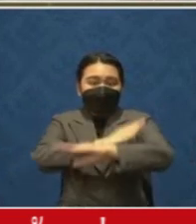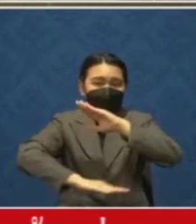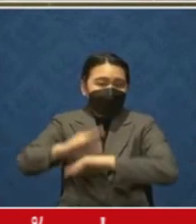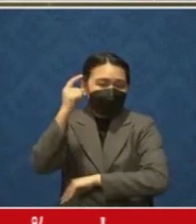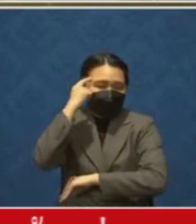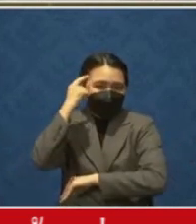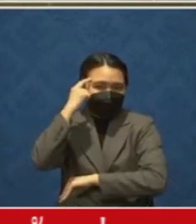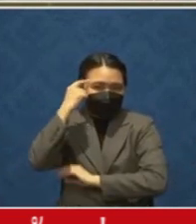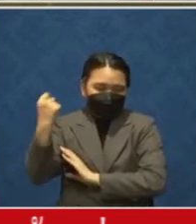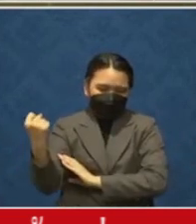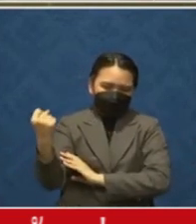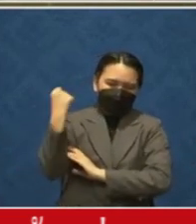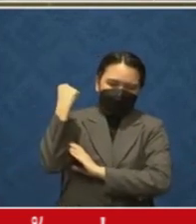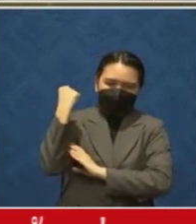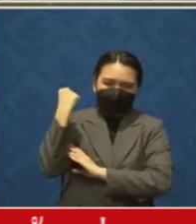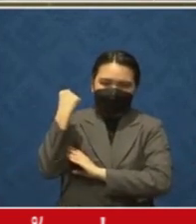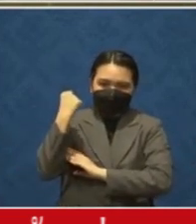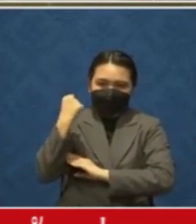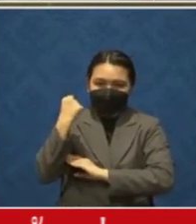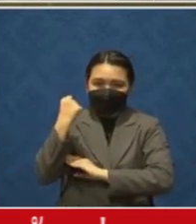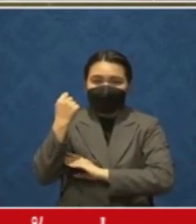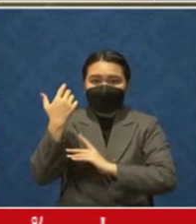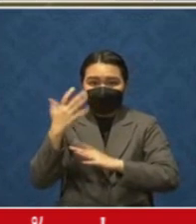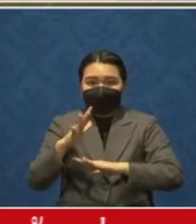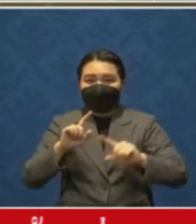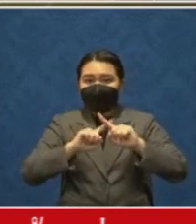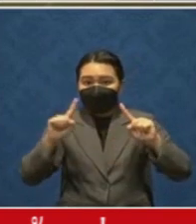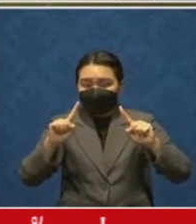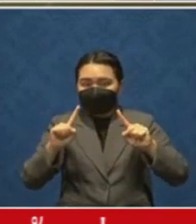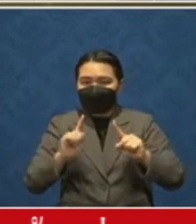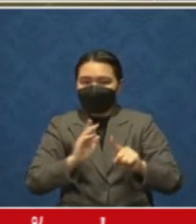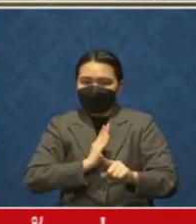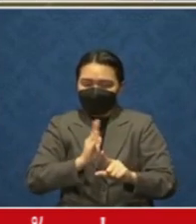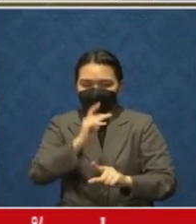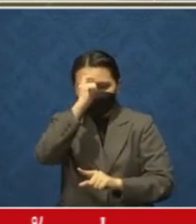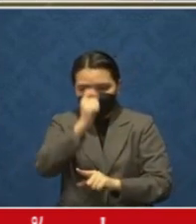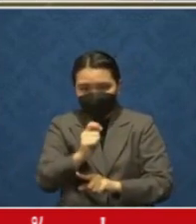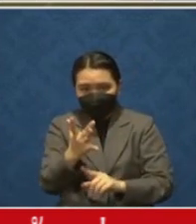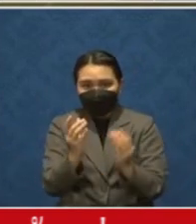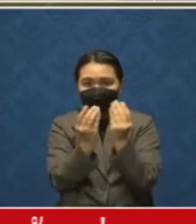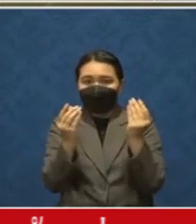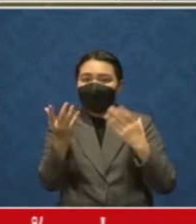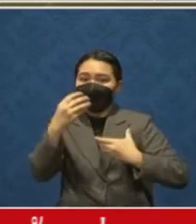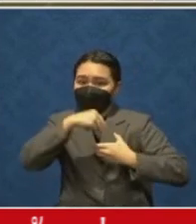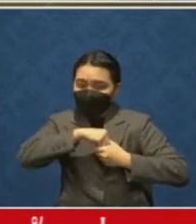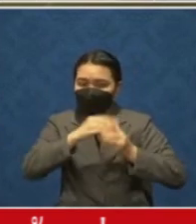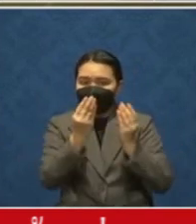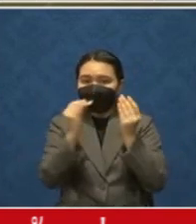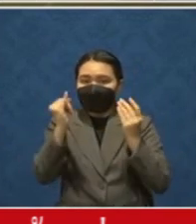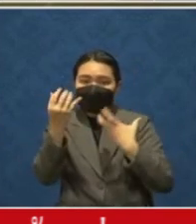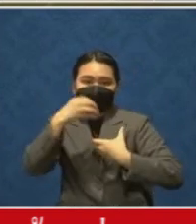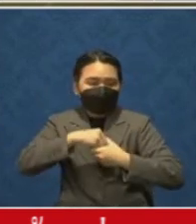าจไม่เคารพหลักนิติธรรมไร้คุณธรรมจริยธรรมใช้งบประม